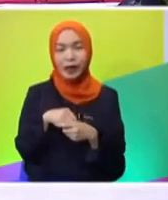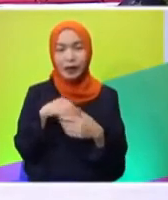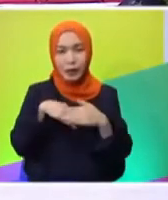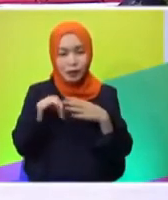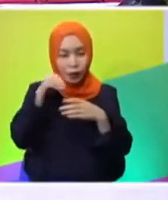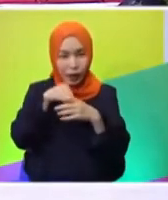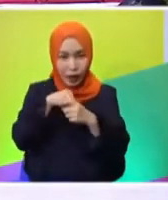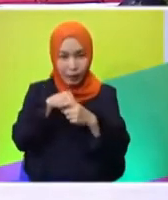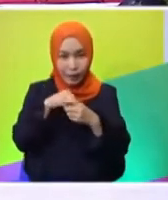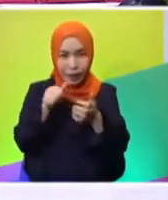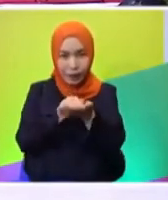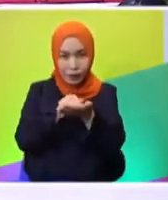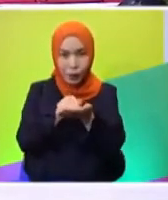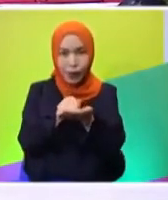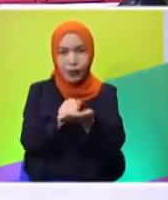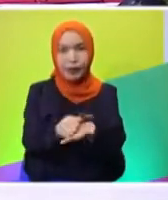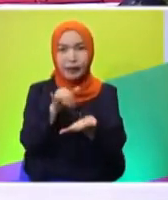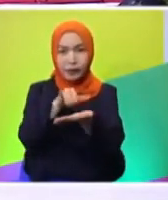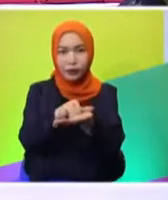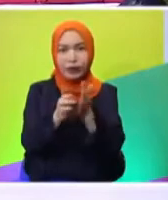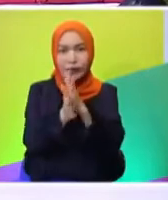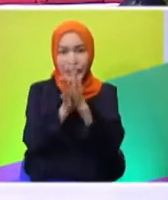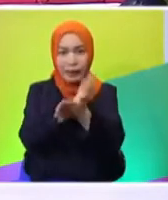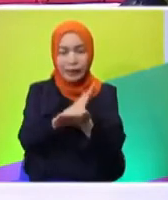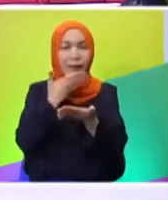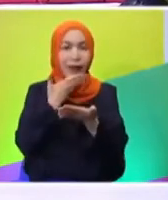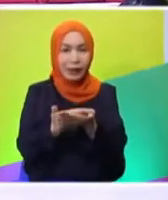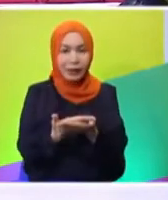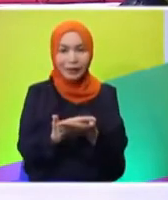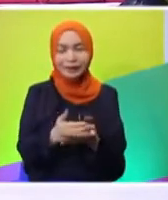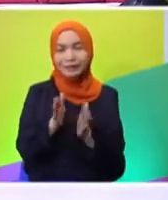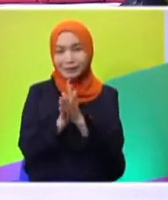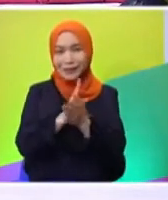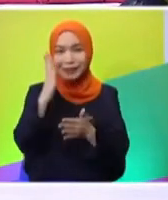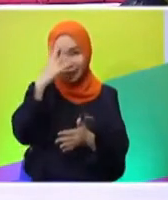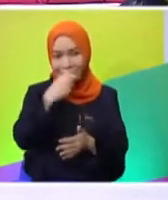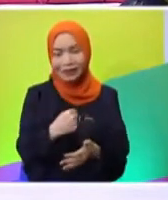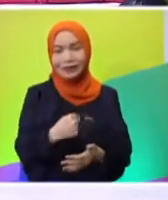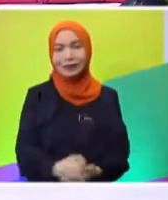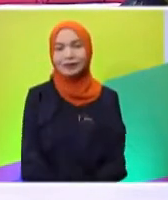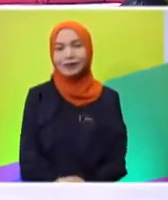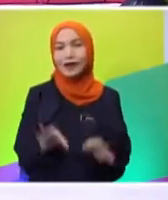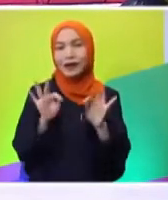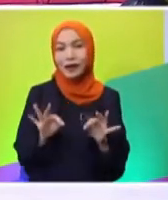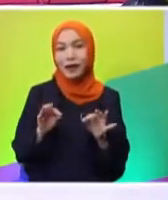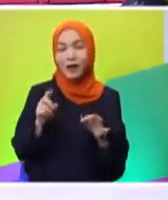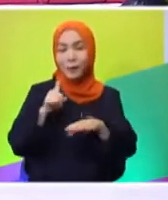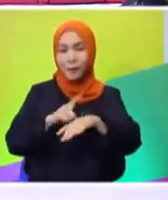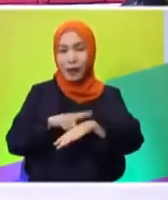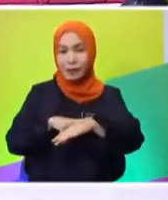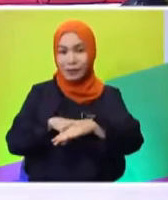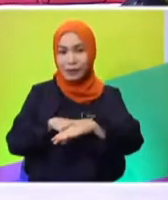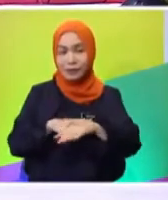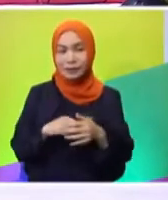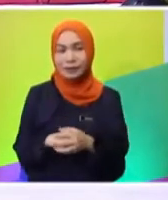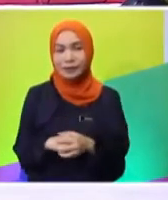kacau rate dan kacau kotak boleh namun sangat saya takut bagi Anggara masuk Cumanya kita jangan terlalu singkat kenapa Beda